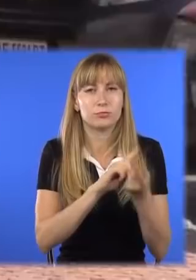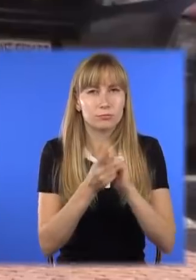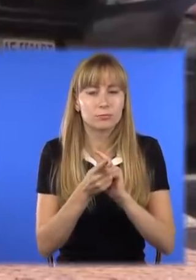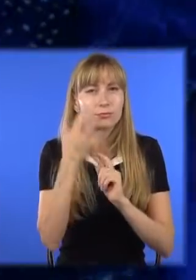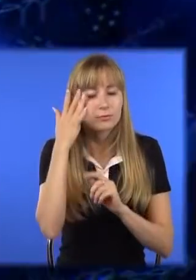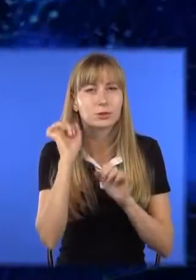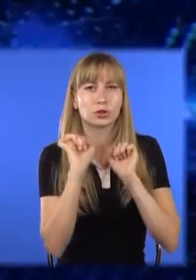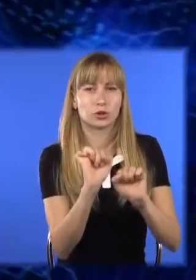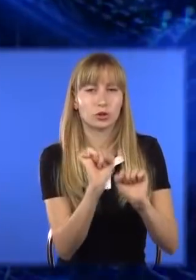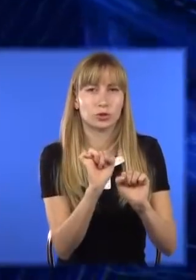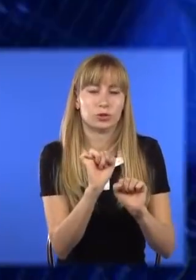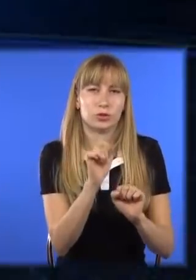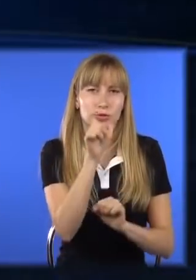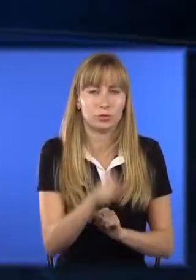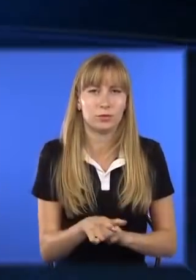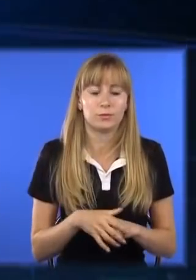особи.